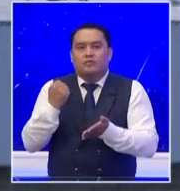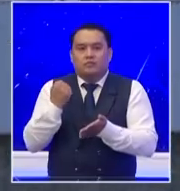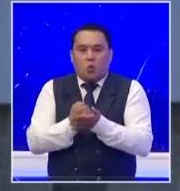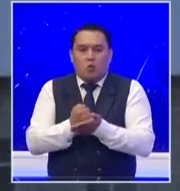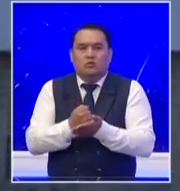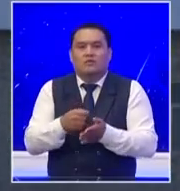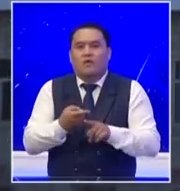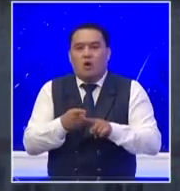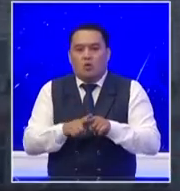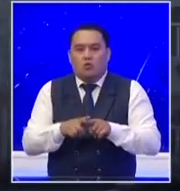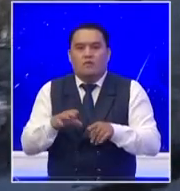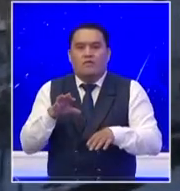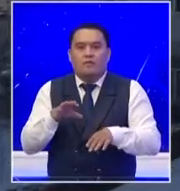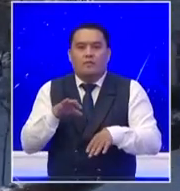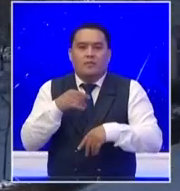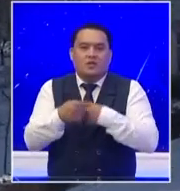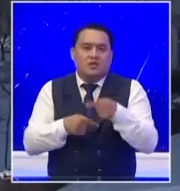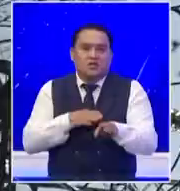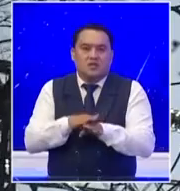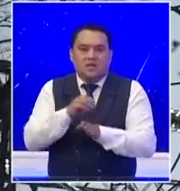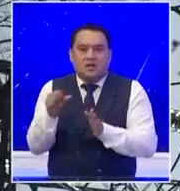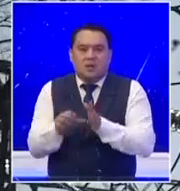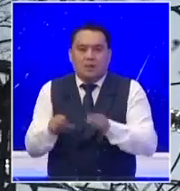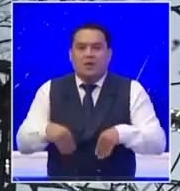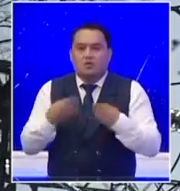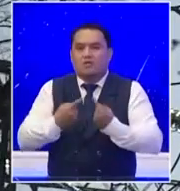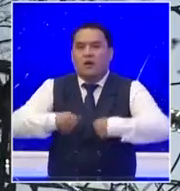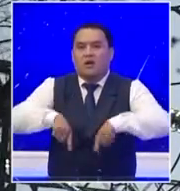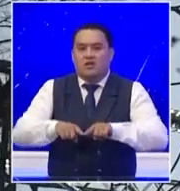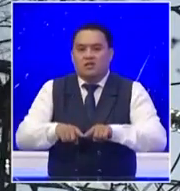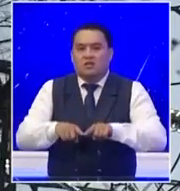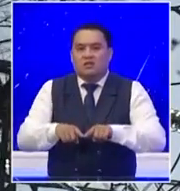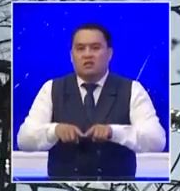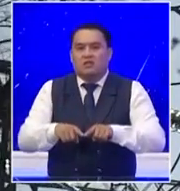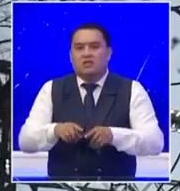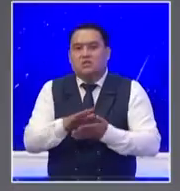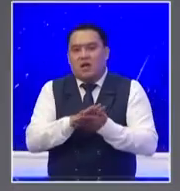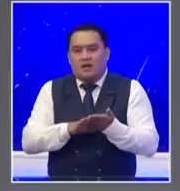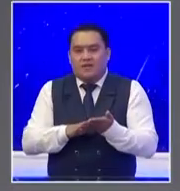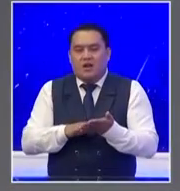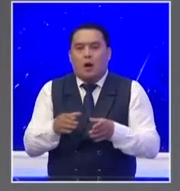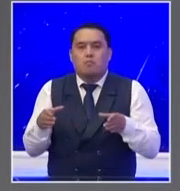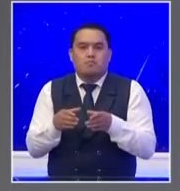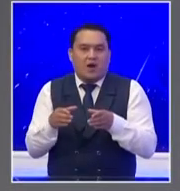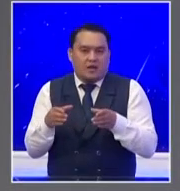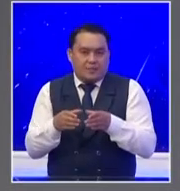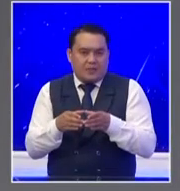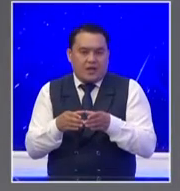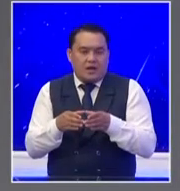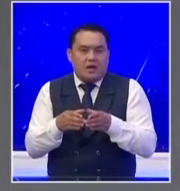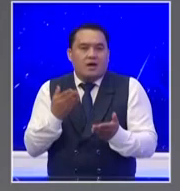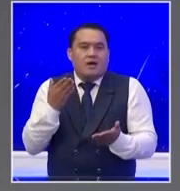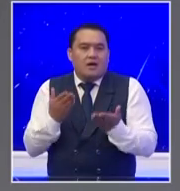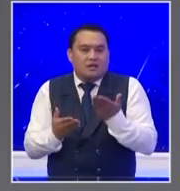приборов учета. Эту функцию теперь исполняет энергопередающая организация на основании заявки энергоснабжающей компании.